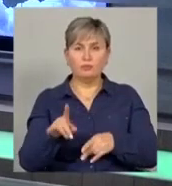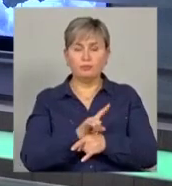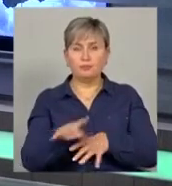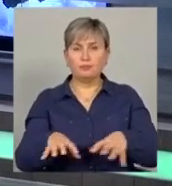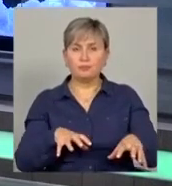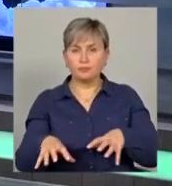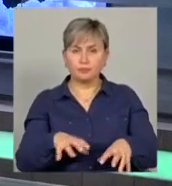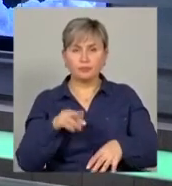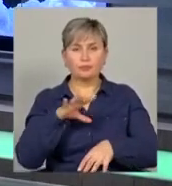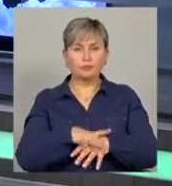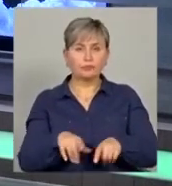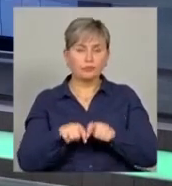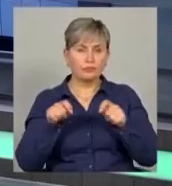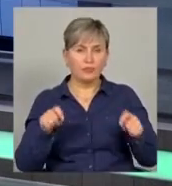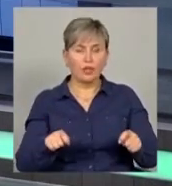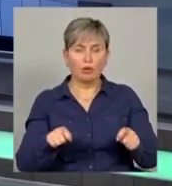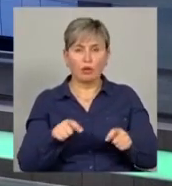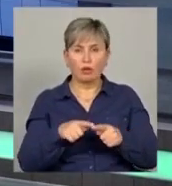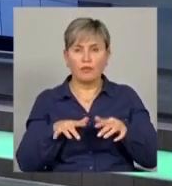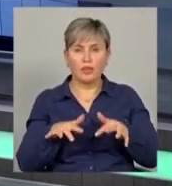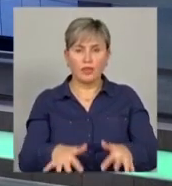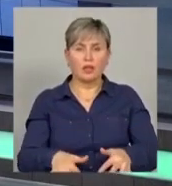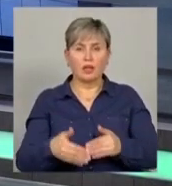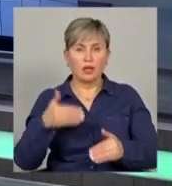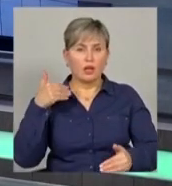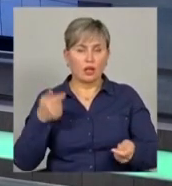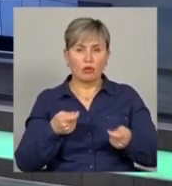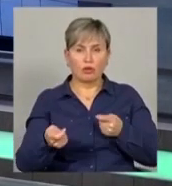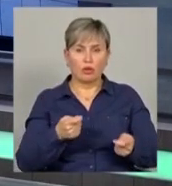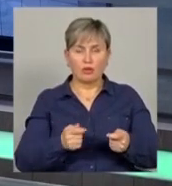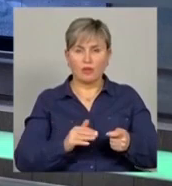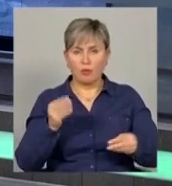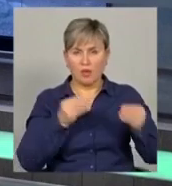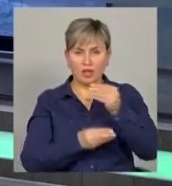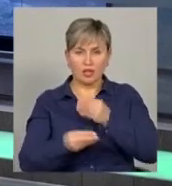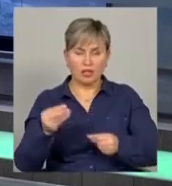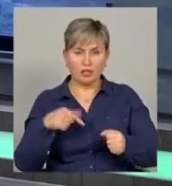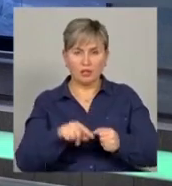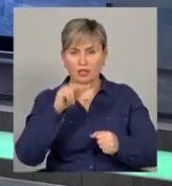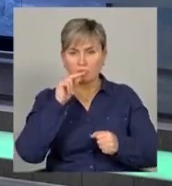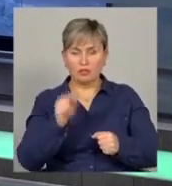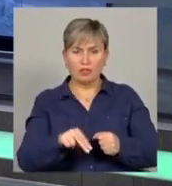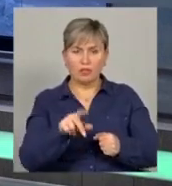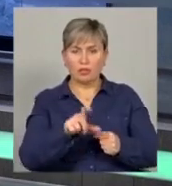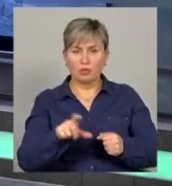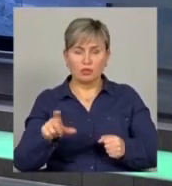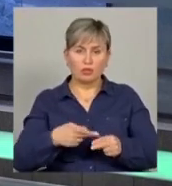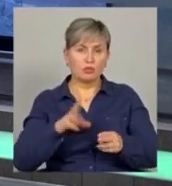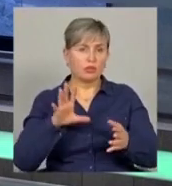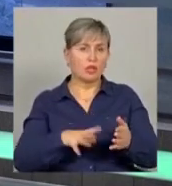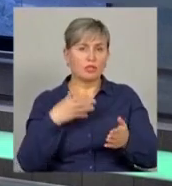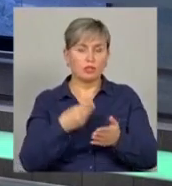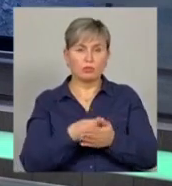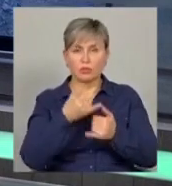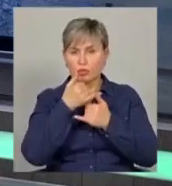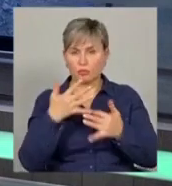мошенничество. По факту возбуждено уголовное дело. Ранее руководство фирмы в махинациях с купли-продажи обвиняли дольщики, которые до сих пор